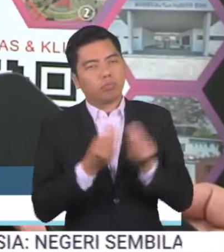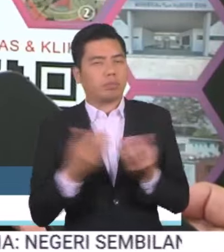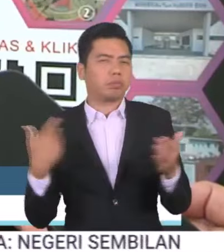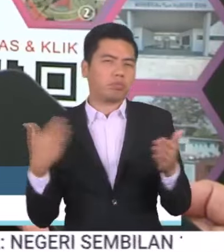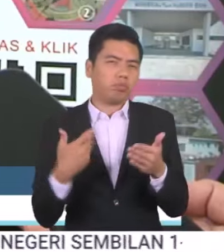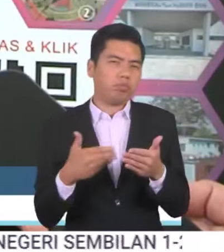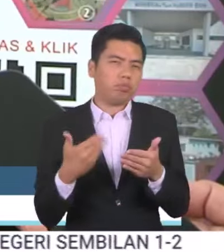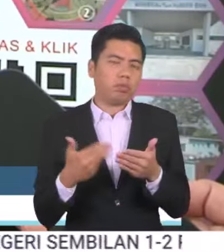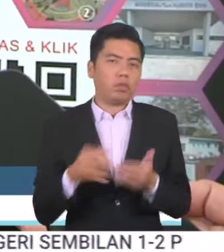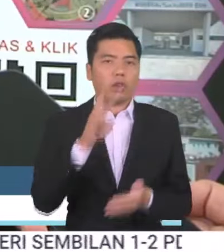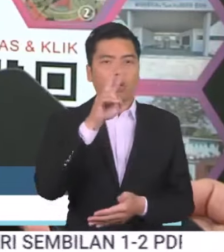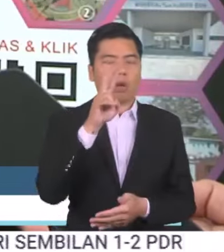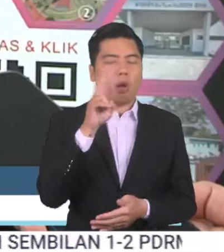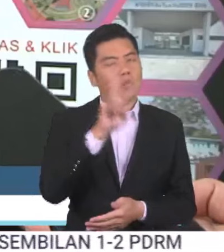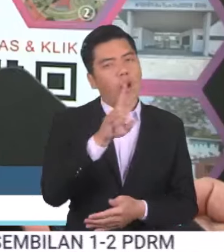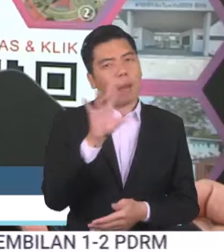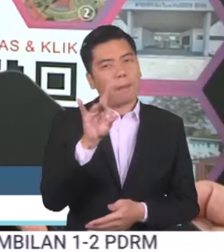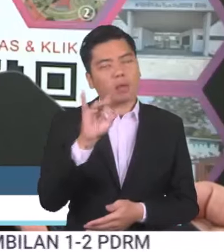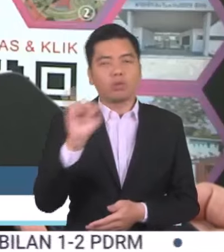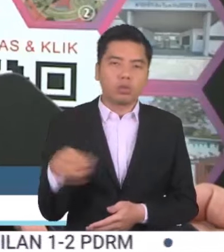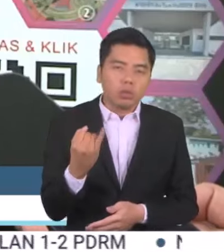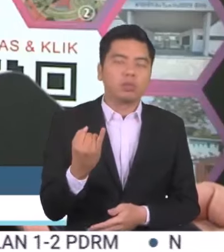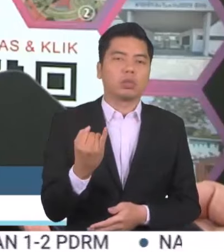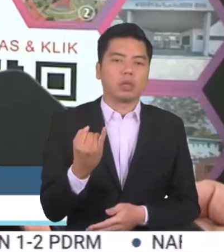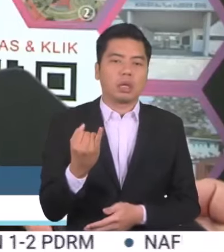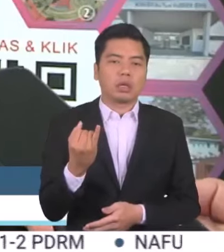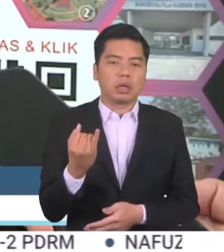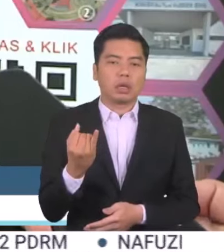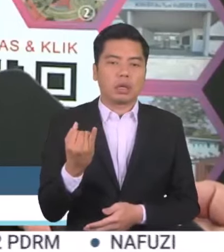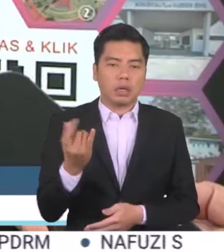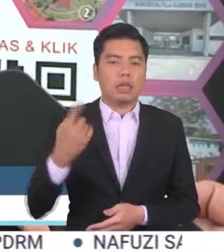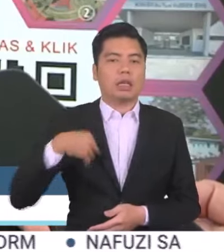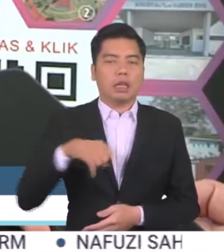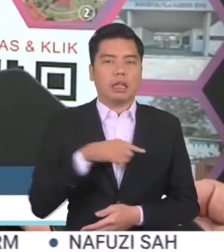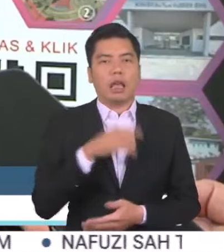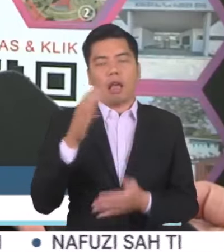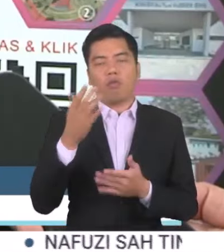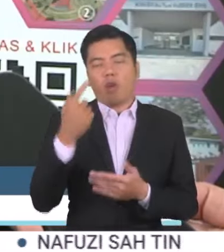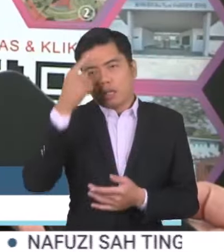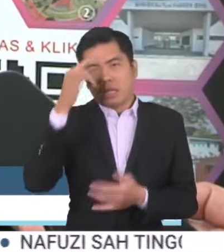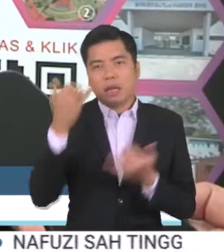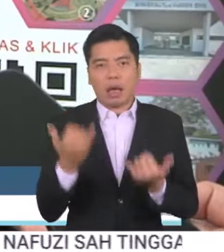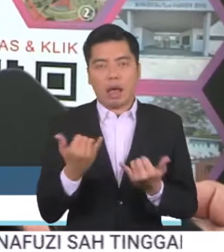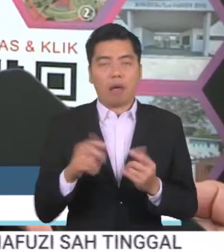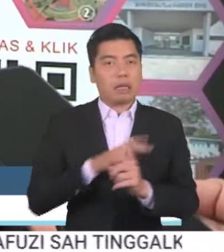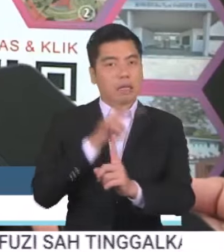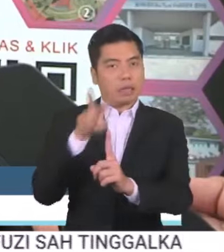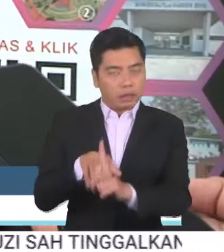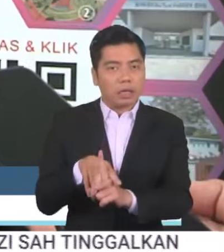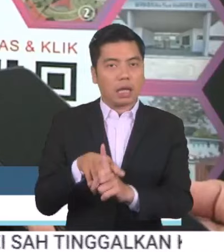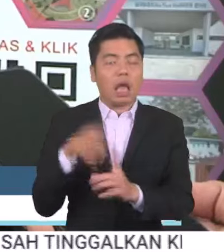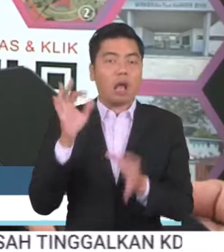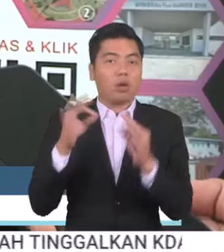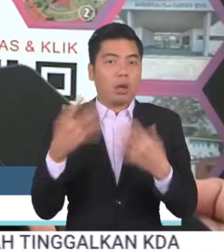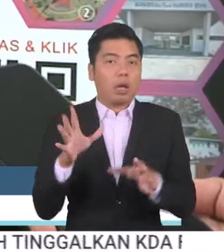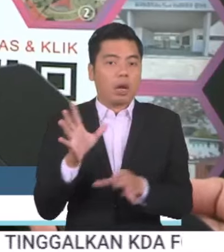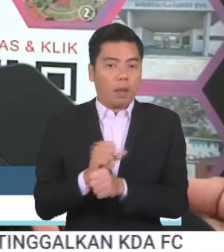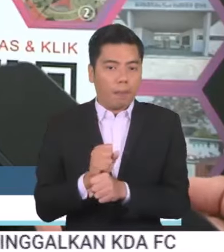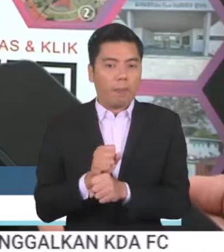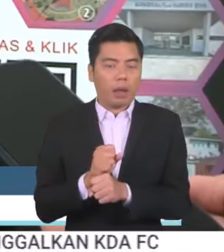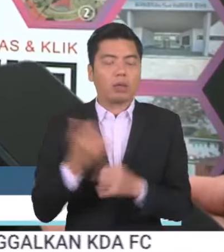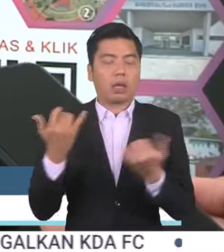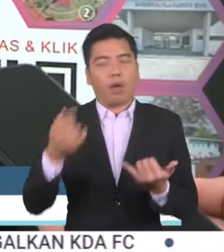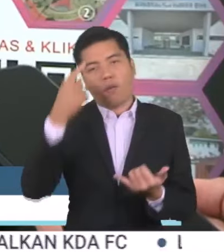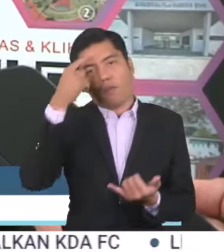dalam 27-28 juta. Jadi kita juga mohon peruntukan yang itu satu lagi. Maknanya kalau kita dapat, yang itu kita tak perlu buat